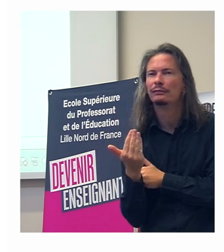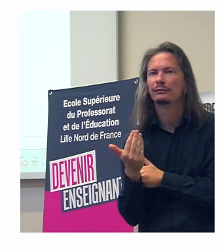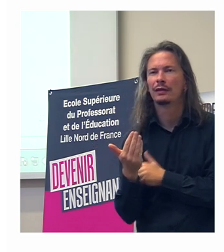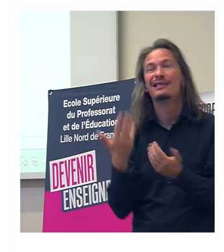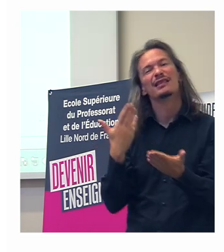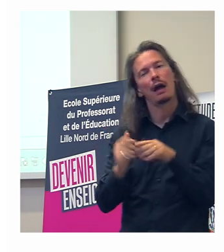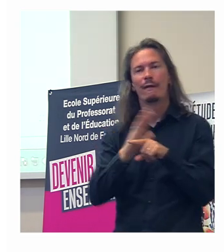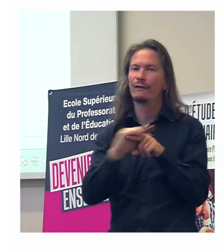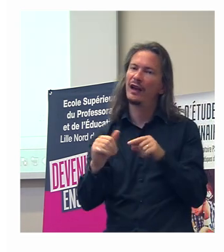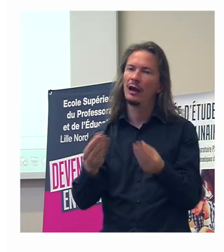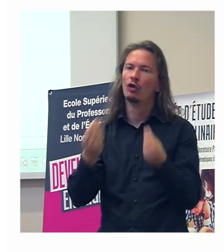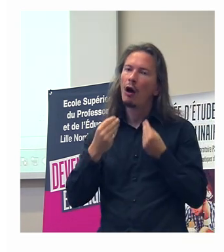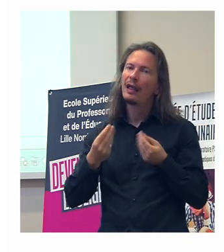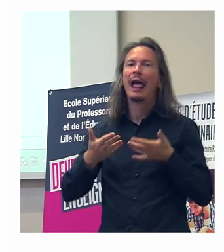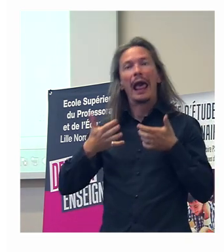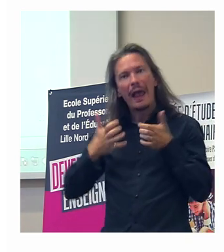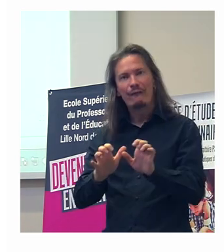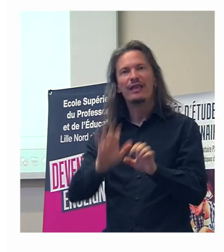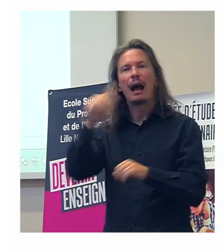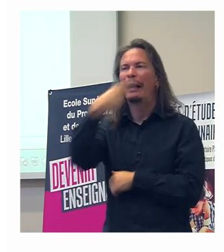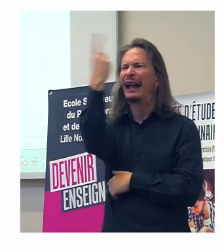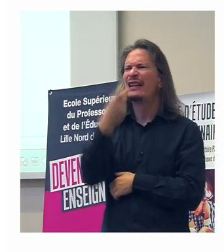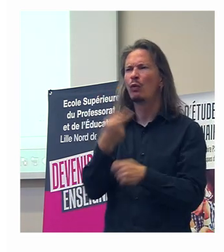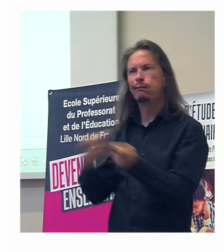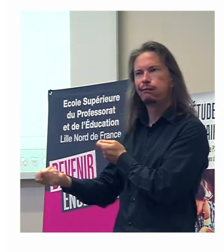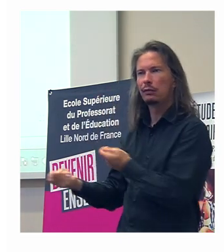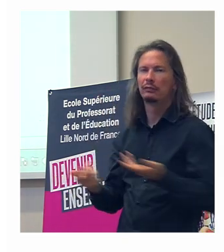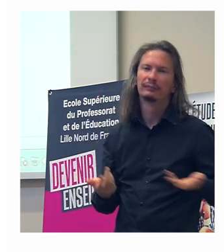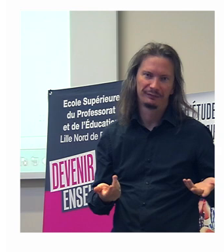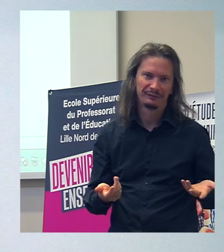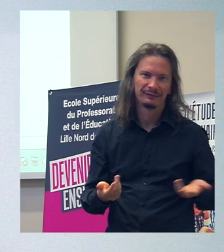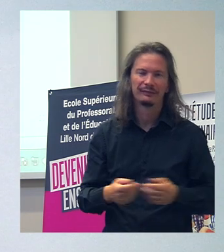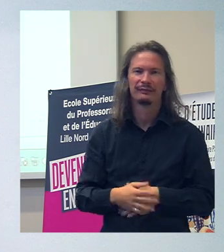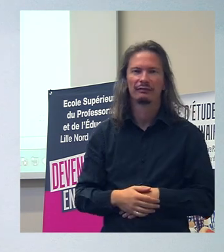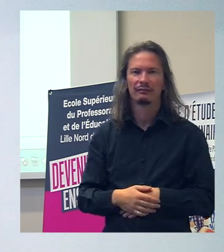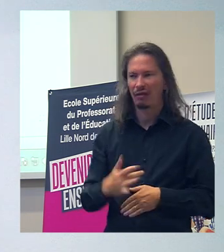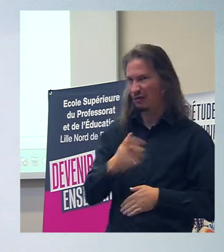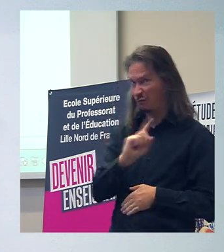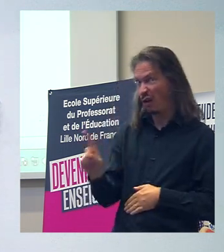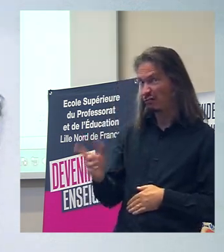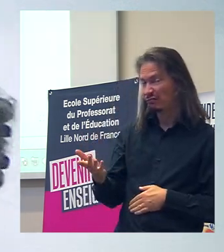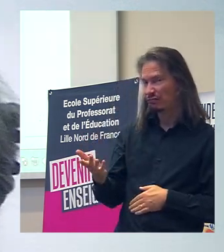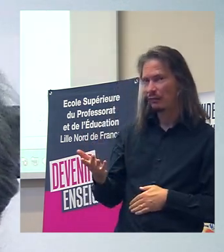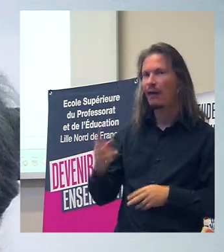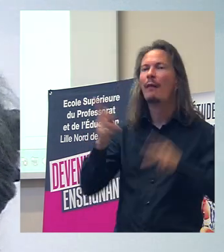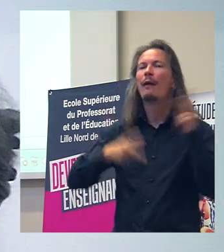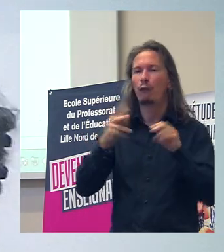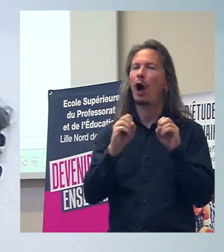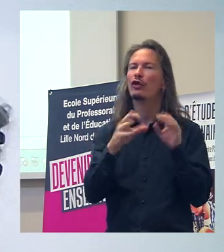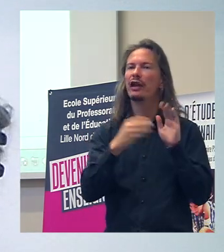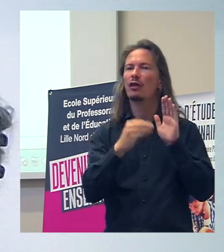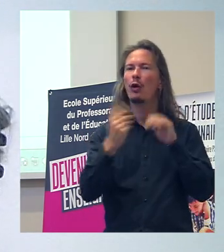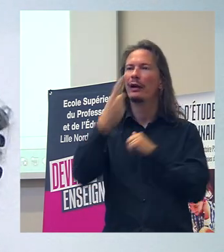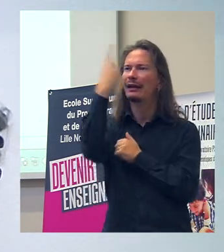une série de questions qui n'ont aucun intérêt. Et que parfois, certains enseignants écrivent au tableau